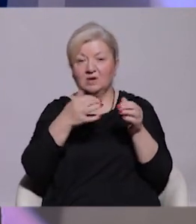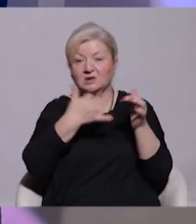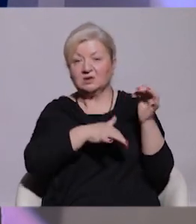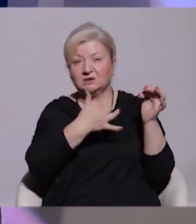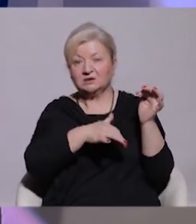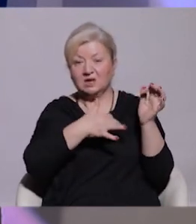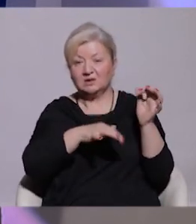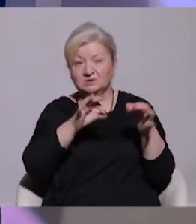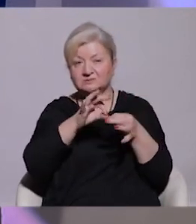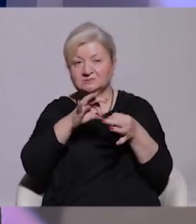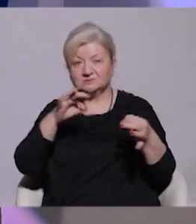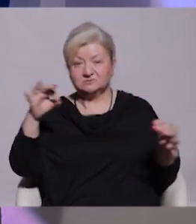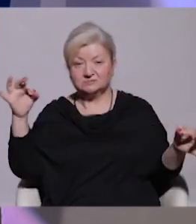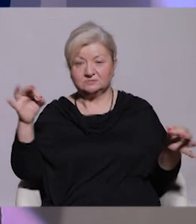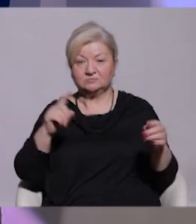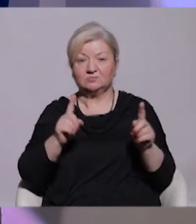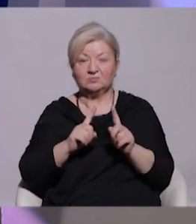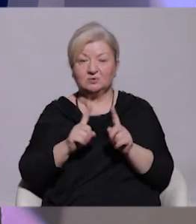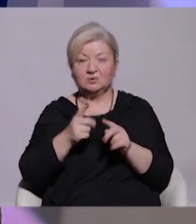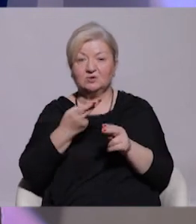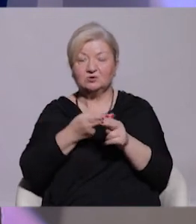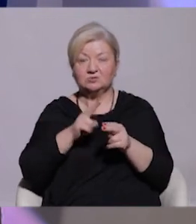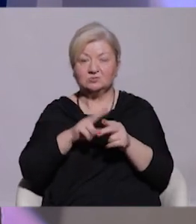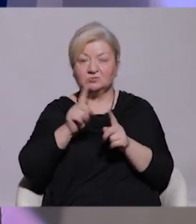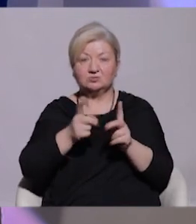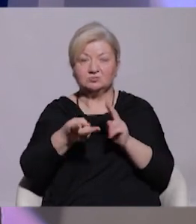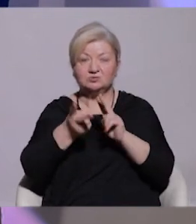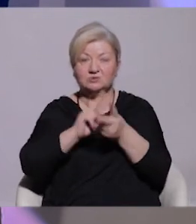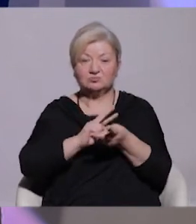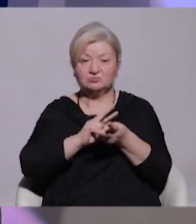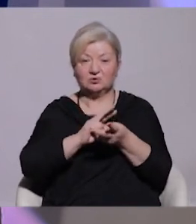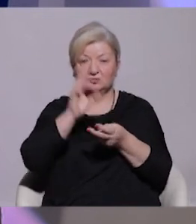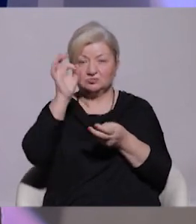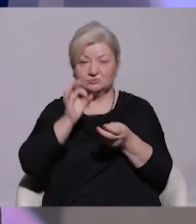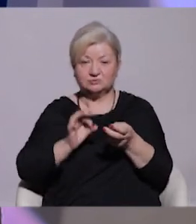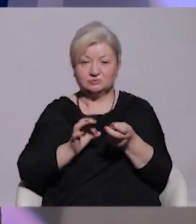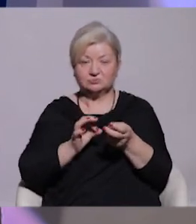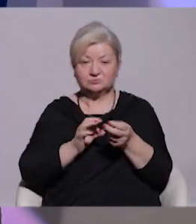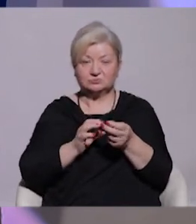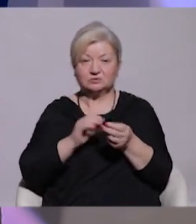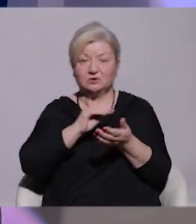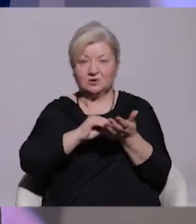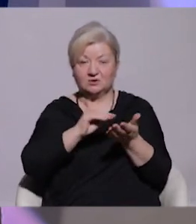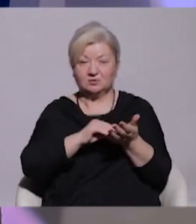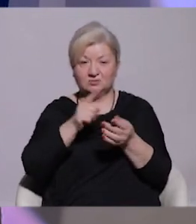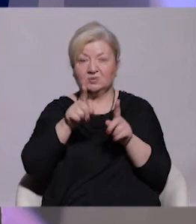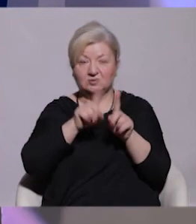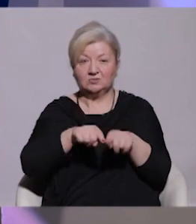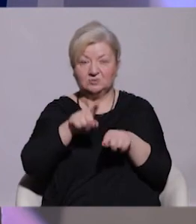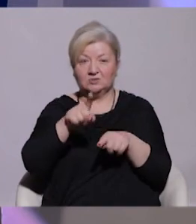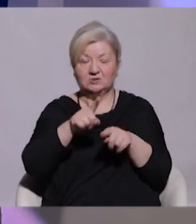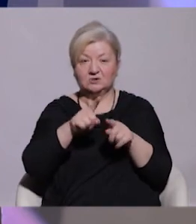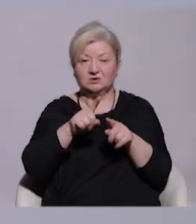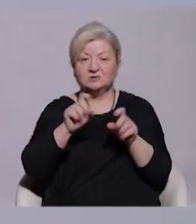სიმს. ესე იგი, იმისათვის, რომ მე შევცვალო სიხშირე, მოდი დავწეროთ ასევე, რომ